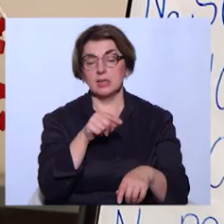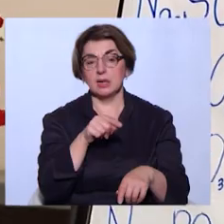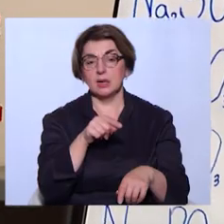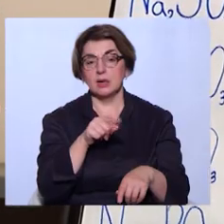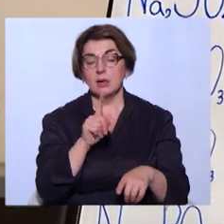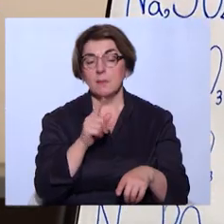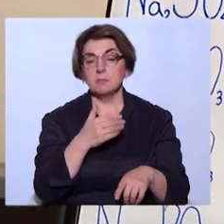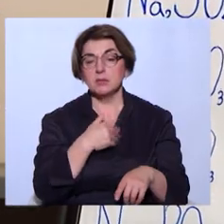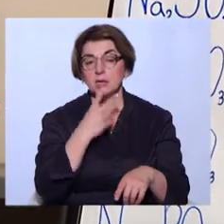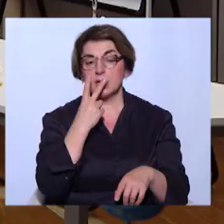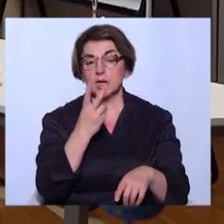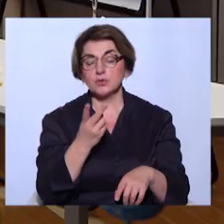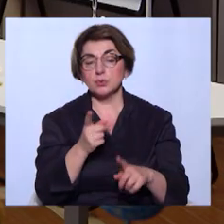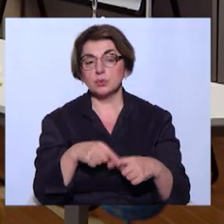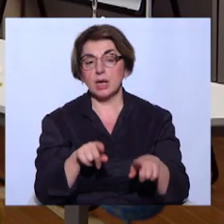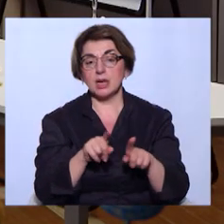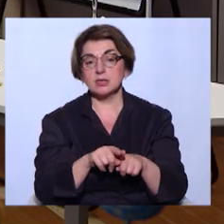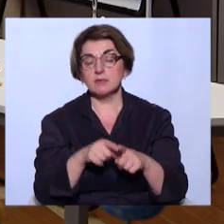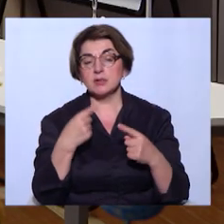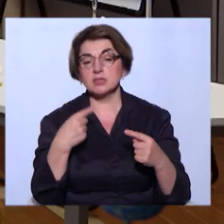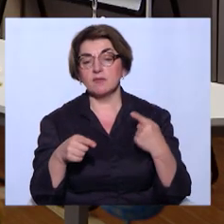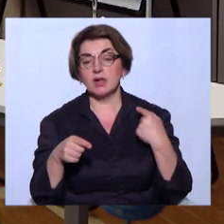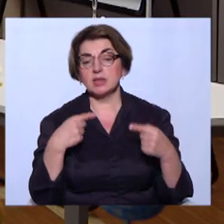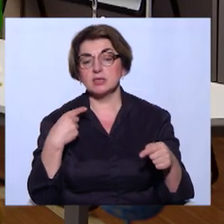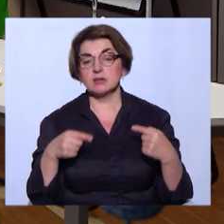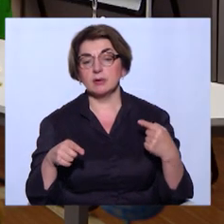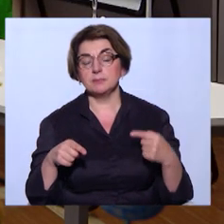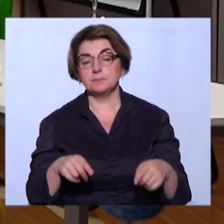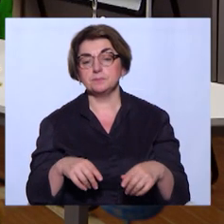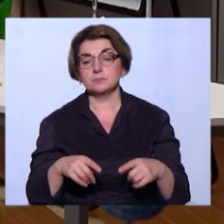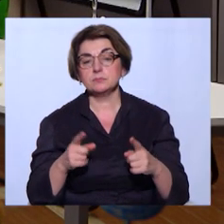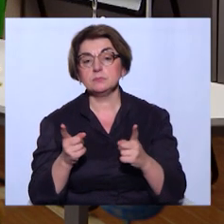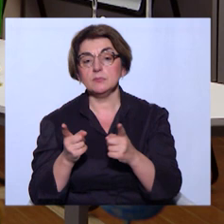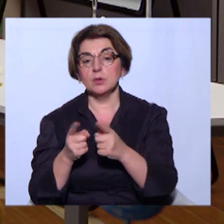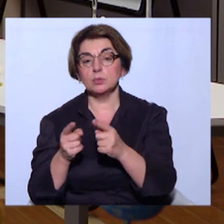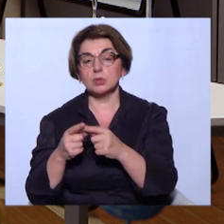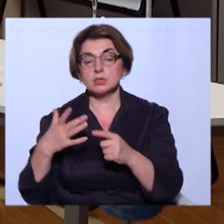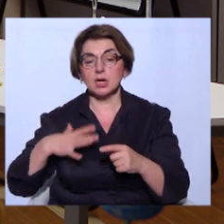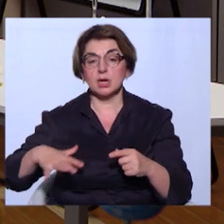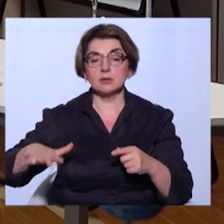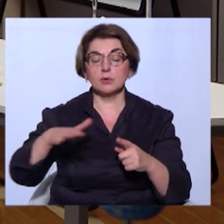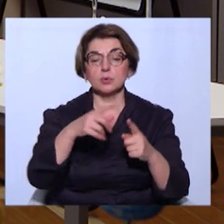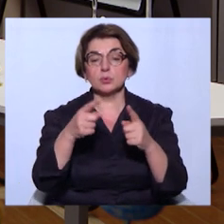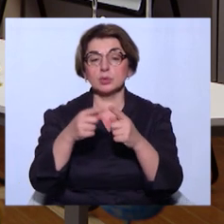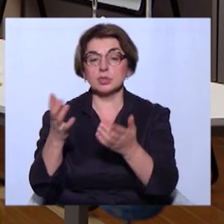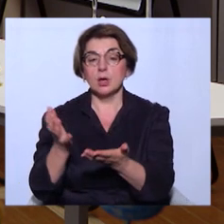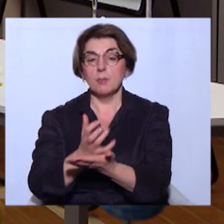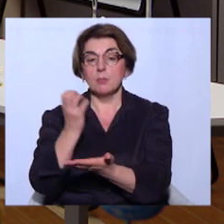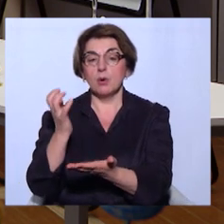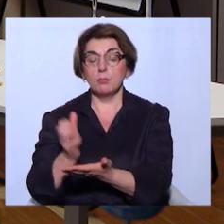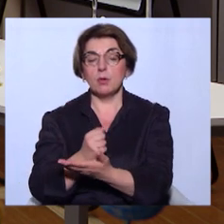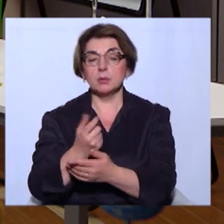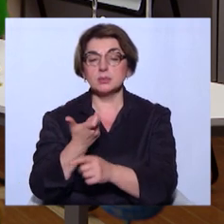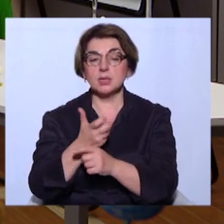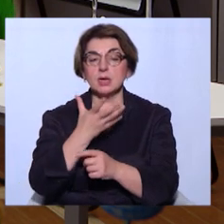მინდა გაჩვენოთ ასევე სხვადასხვა კუთხეში, საქართველოს კუთხეში მოპოვებული